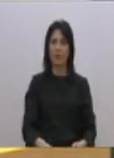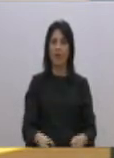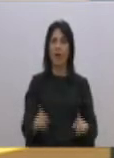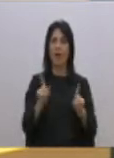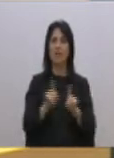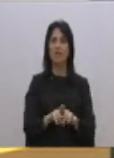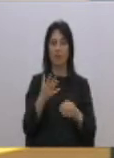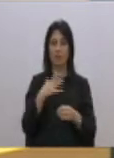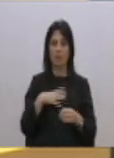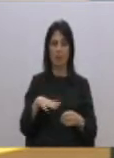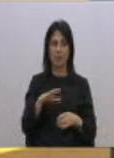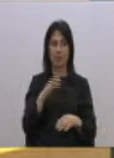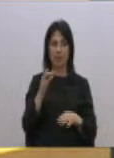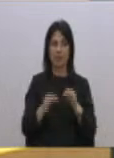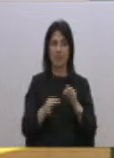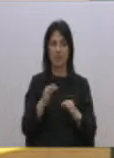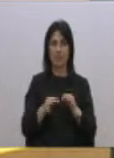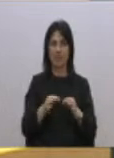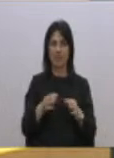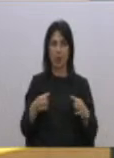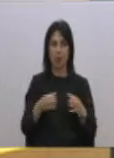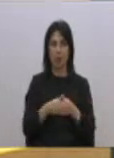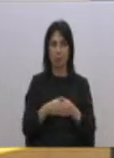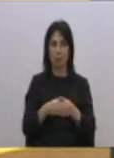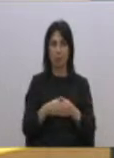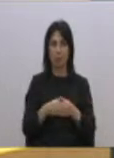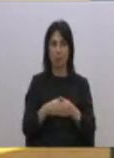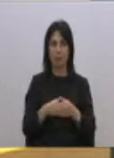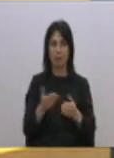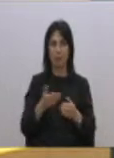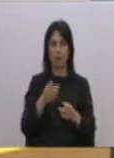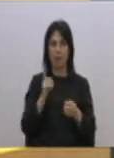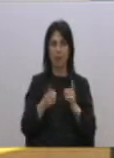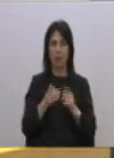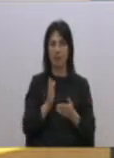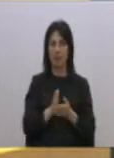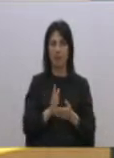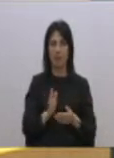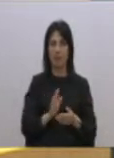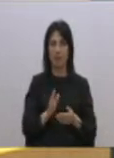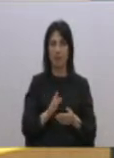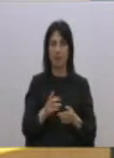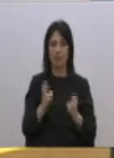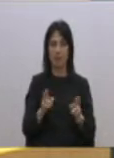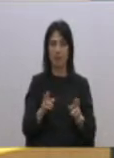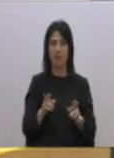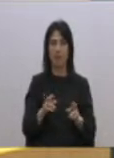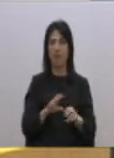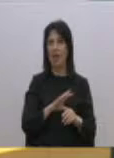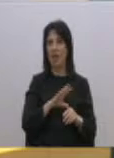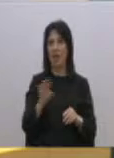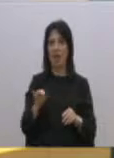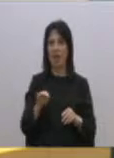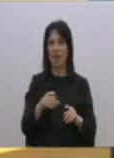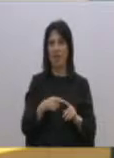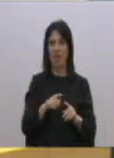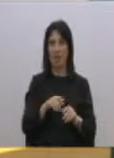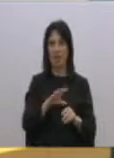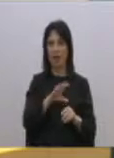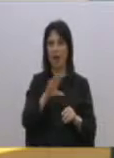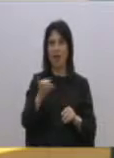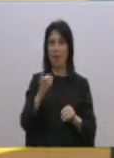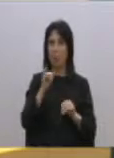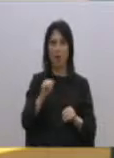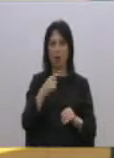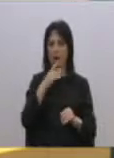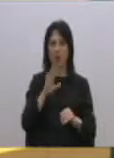Ასევე ალბათ სასამართლო კორპუსი, რომელიც ნამდვილად არ არის ერთგვაროვანი, ყველა უღირსი იქ ნამდვილად არ არის და